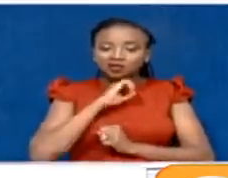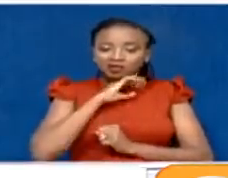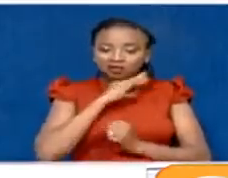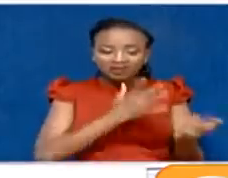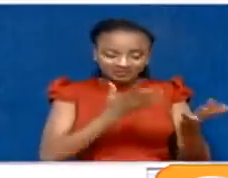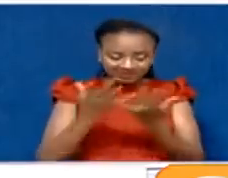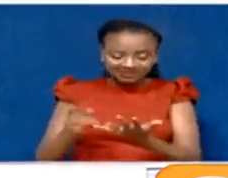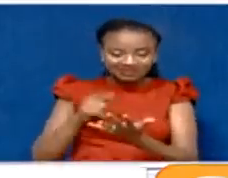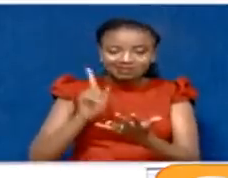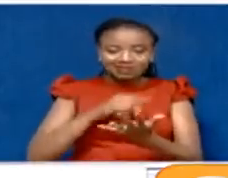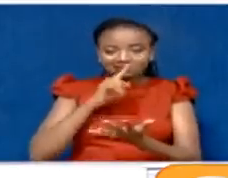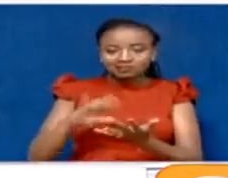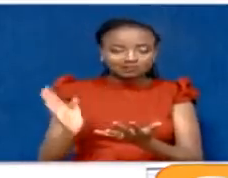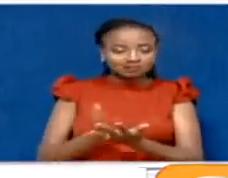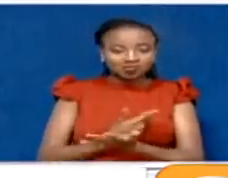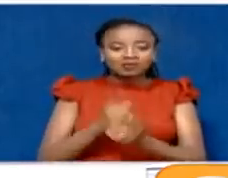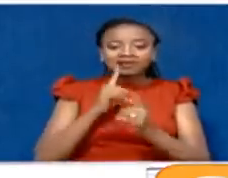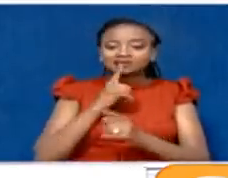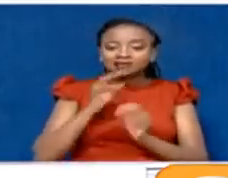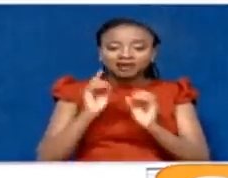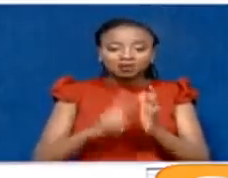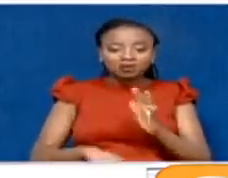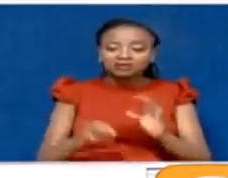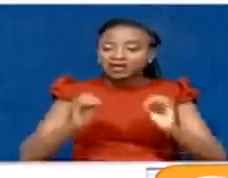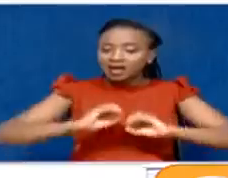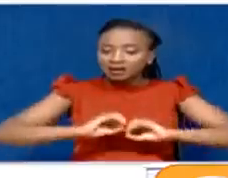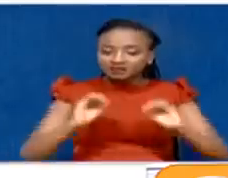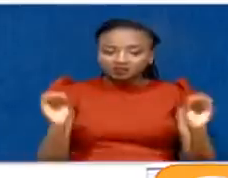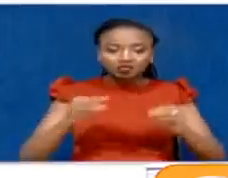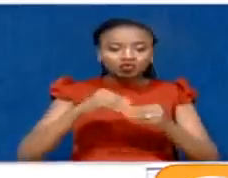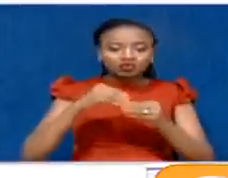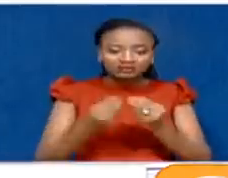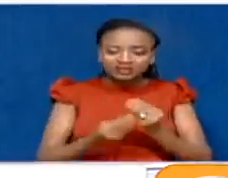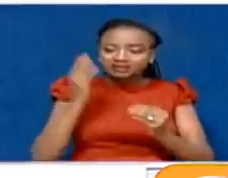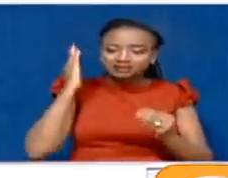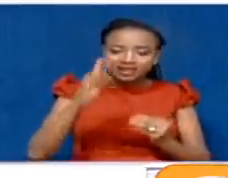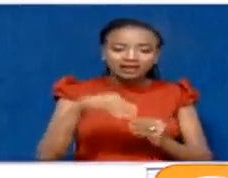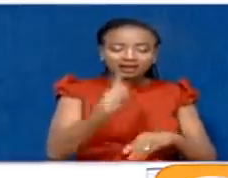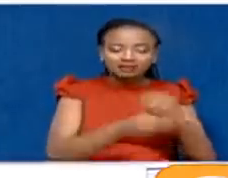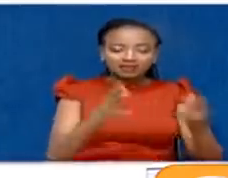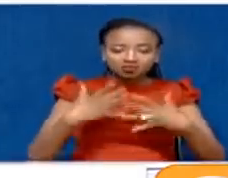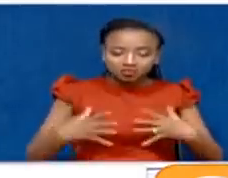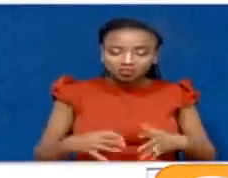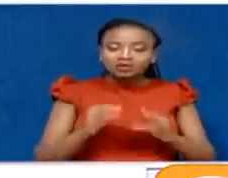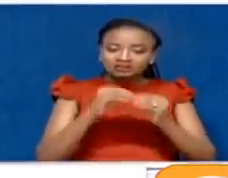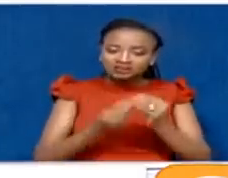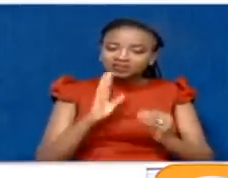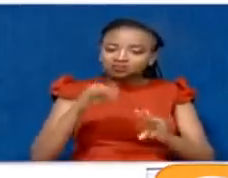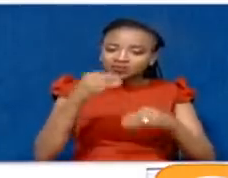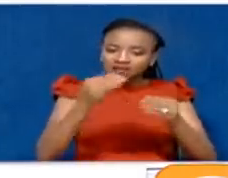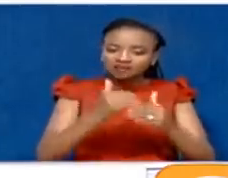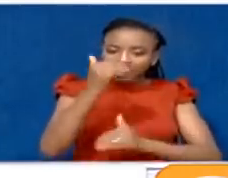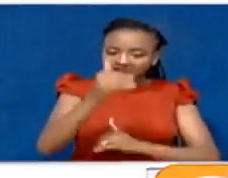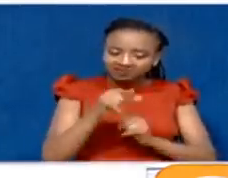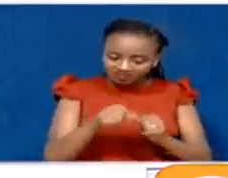hiyo. Sasa imesisitiza kuwa hakuna tiketi zozote zilizokabidhiwa wagombea na kuwa tiketi rasmi zitatolewa baada